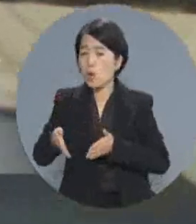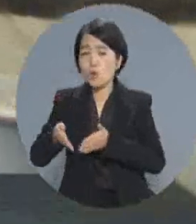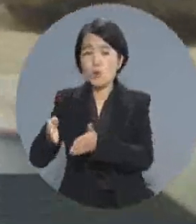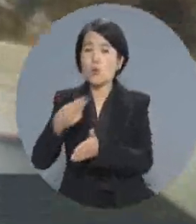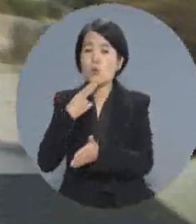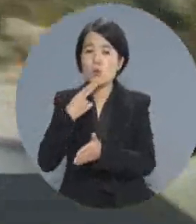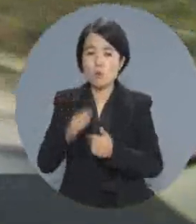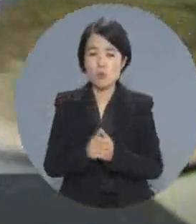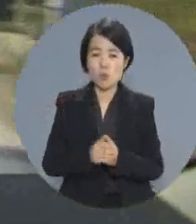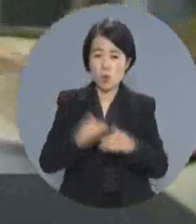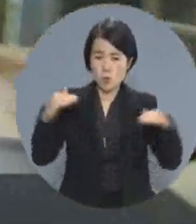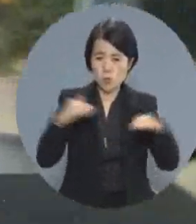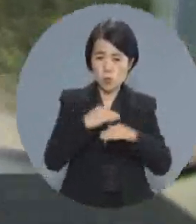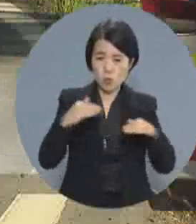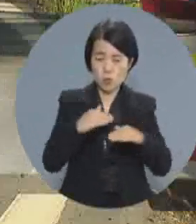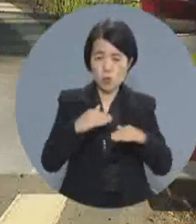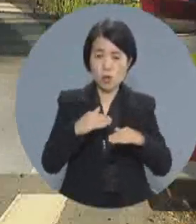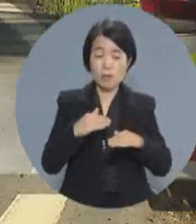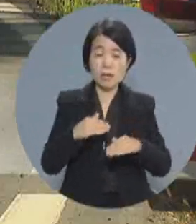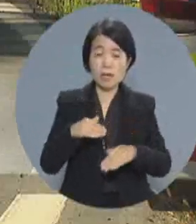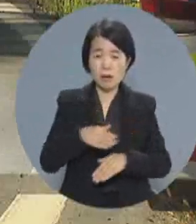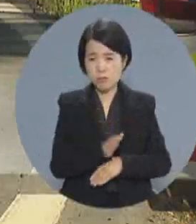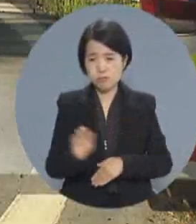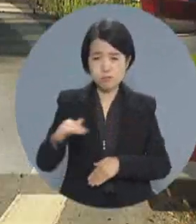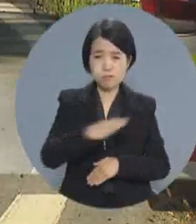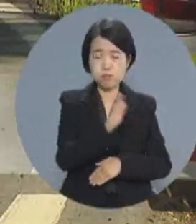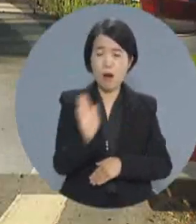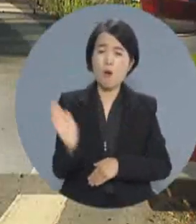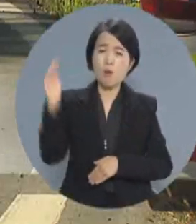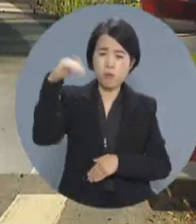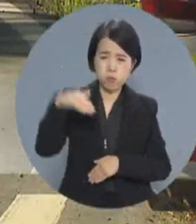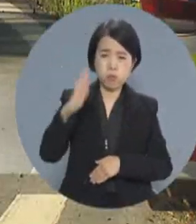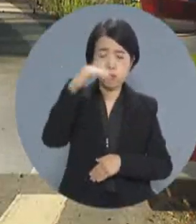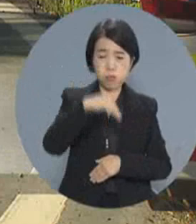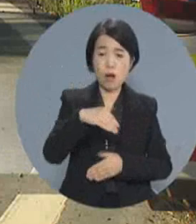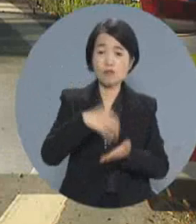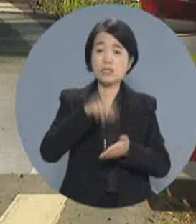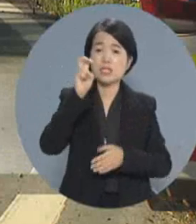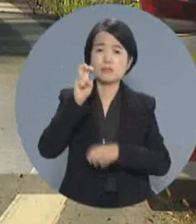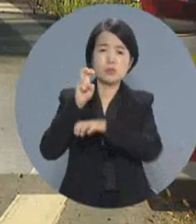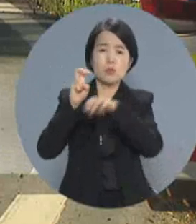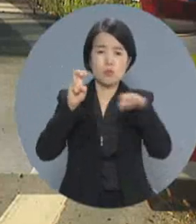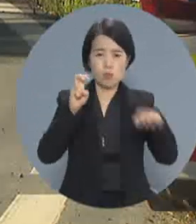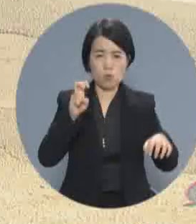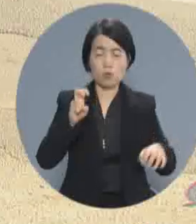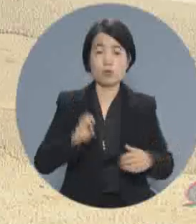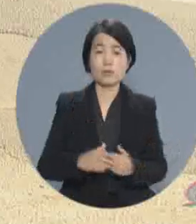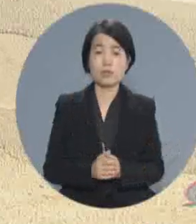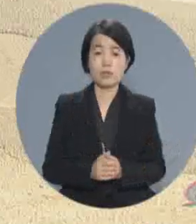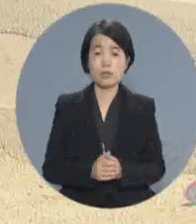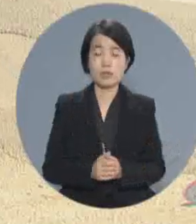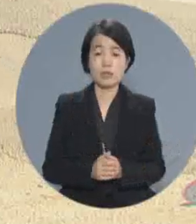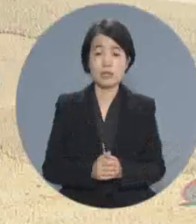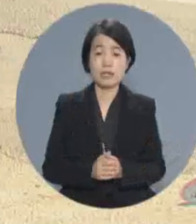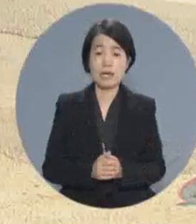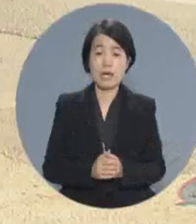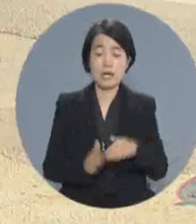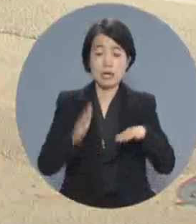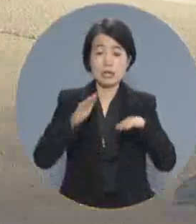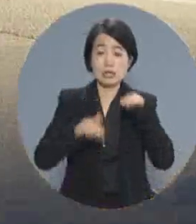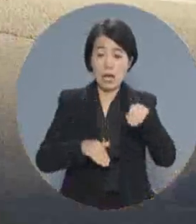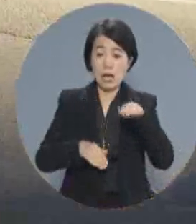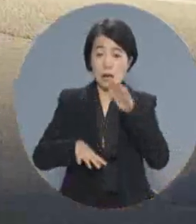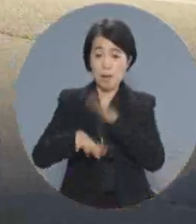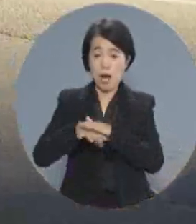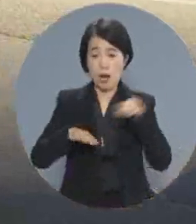힘들고 좁은 2차선 도로가 이어지고 급커브길, 오르막, 내리막길만 20여 곳에 달합니다. 차가 밭으로 들어가 본